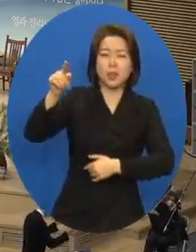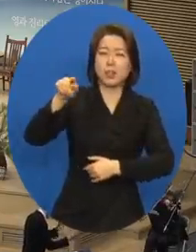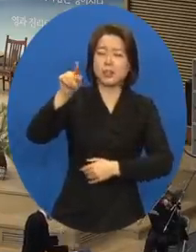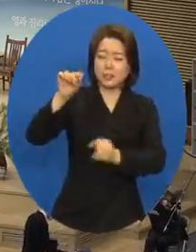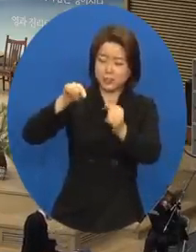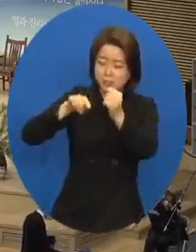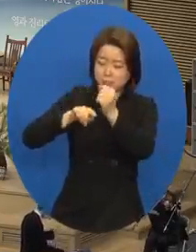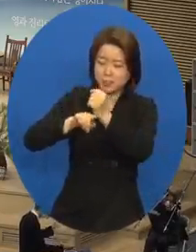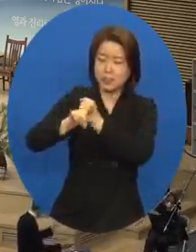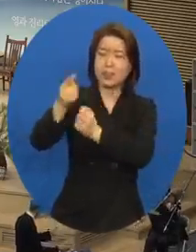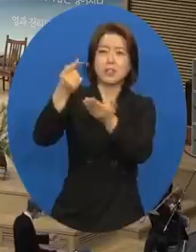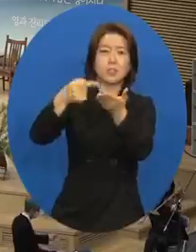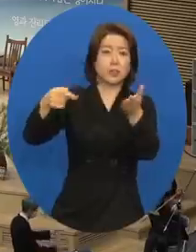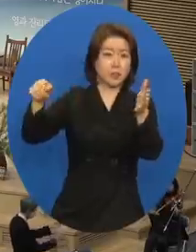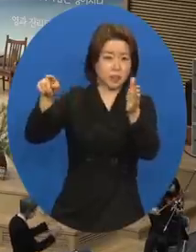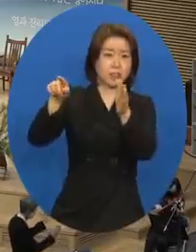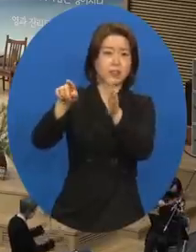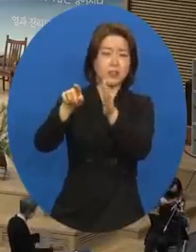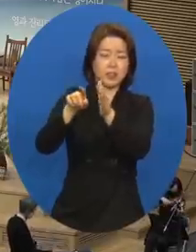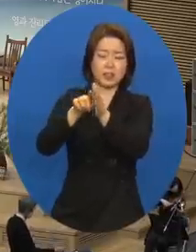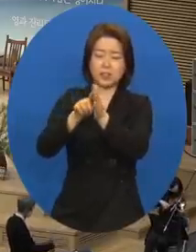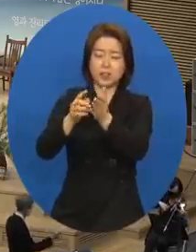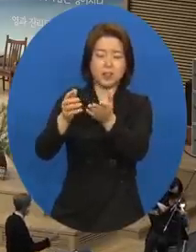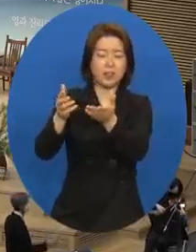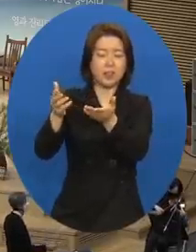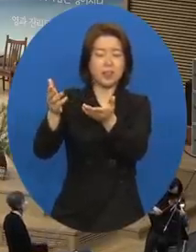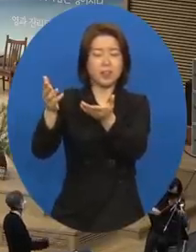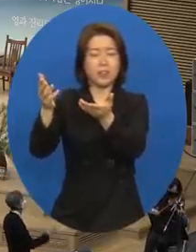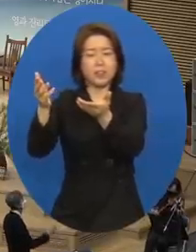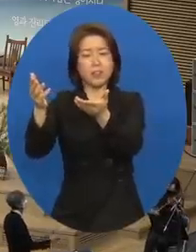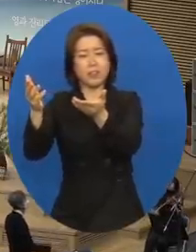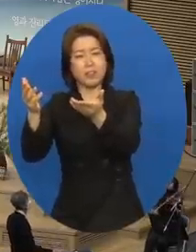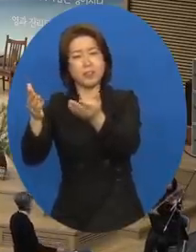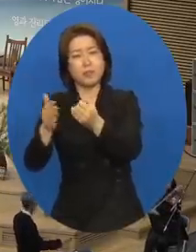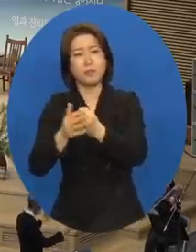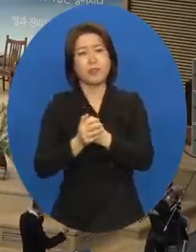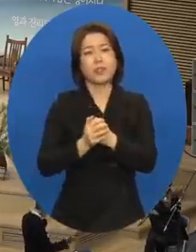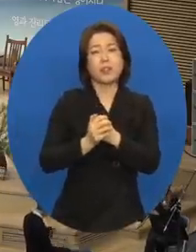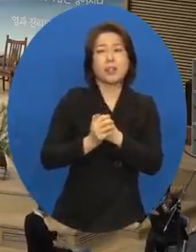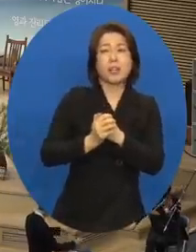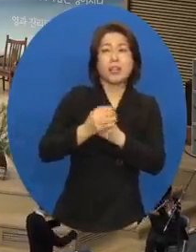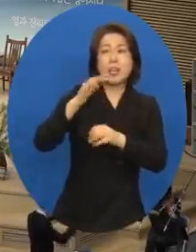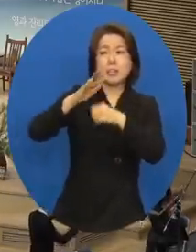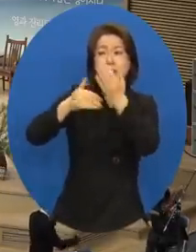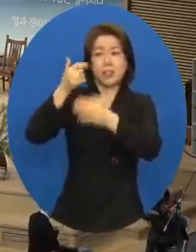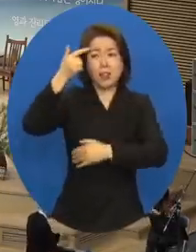나라와 그 뜻을 위하여 뜻하신 그곳에